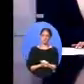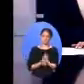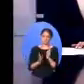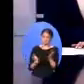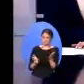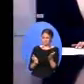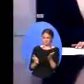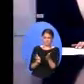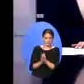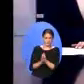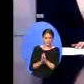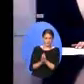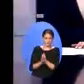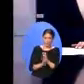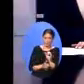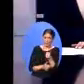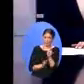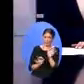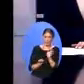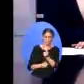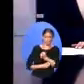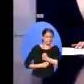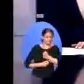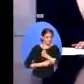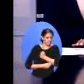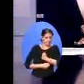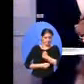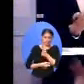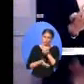קודם כל, משתתפת בצערך, באמת מאוד קשה.